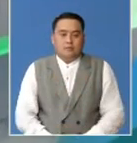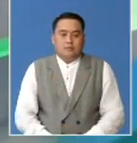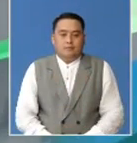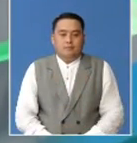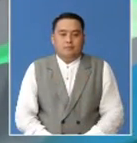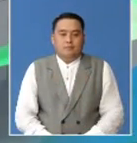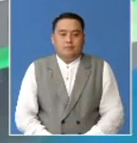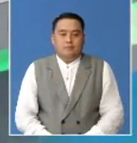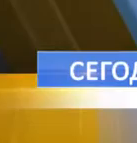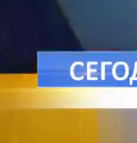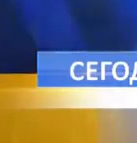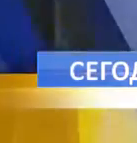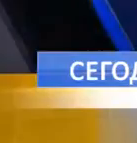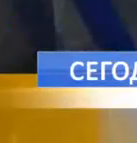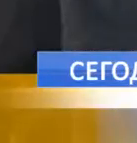самом важном.